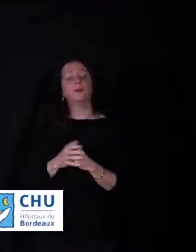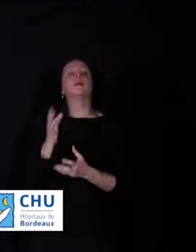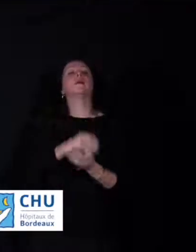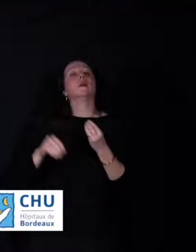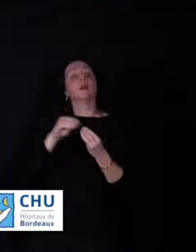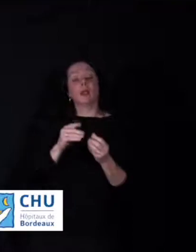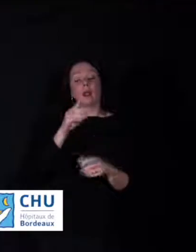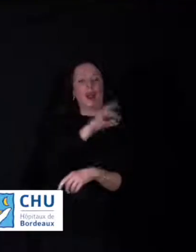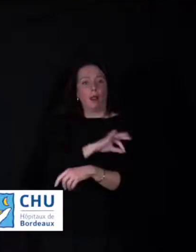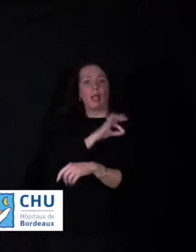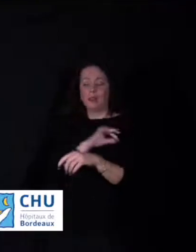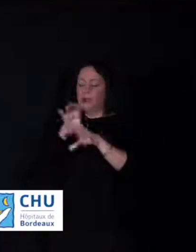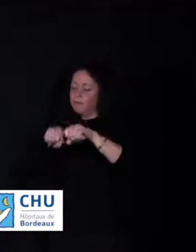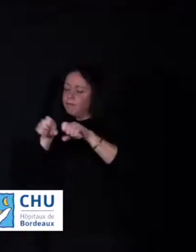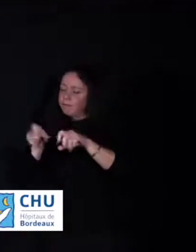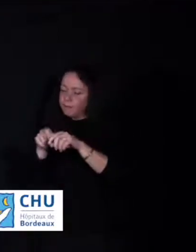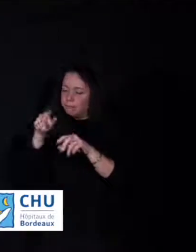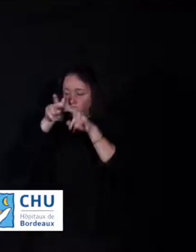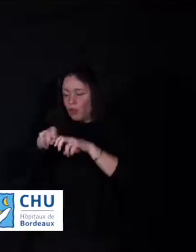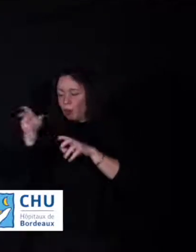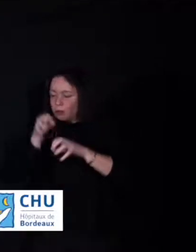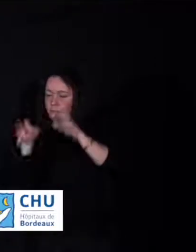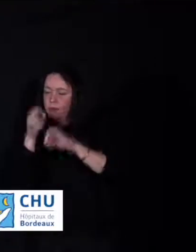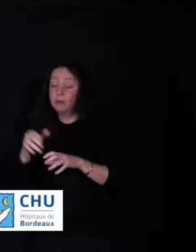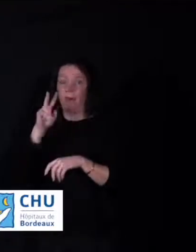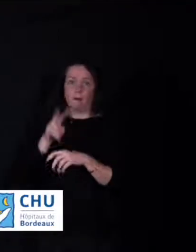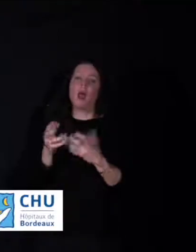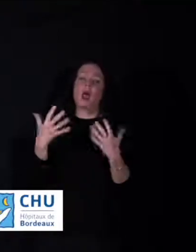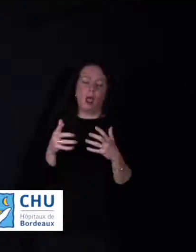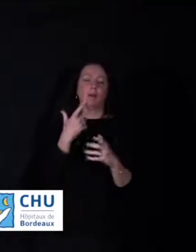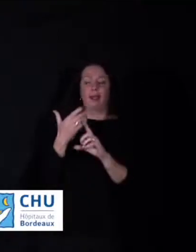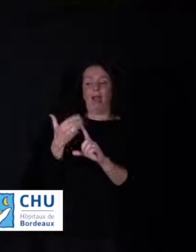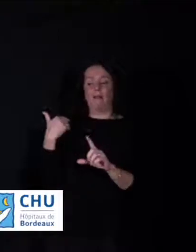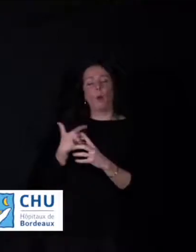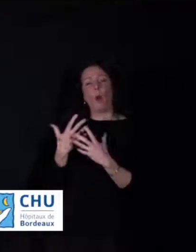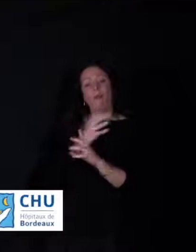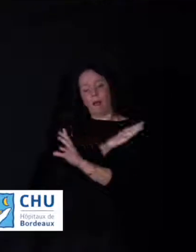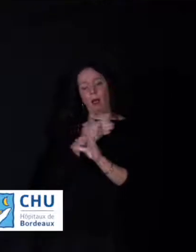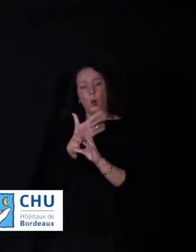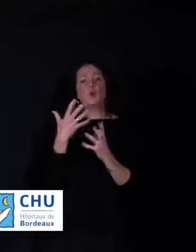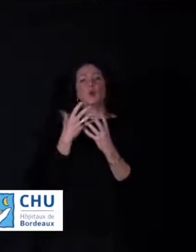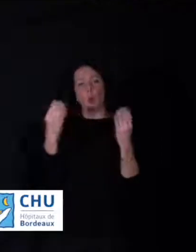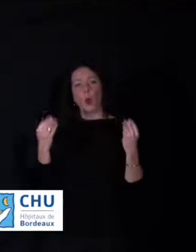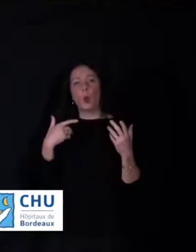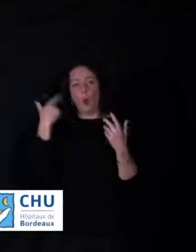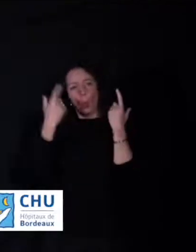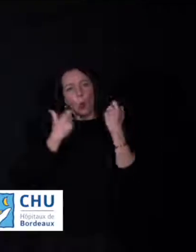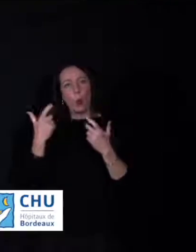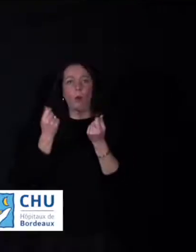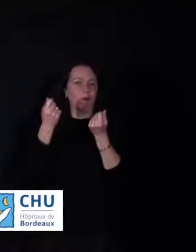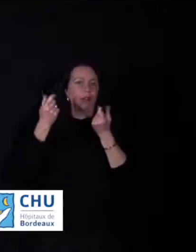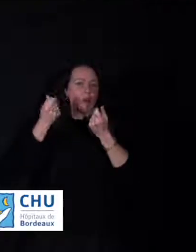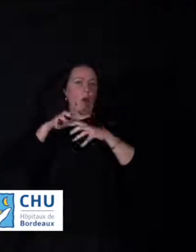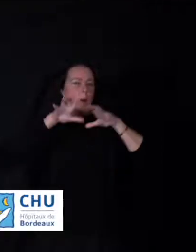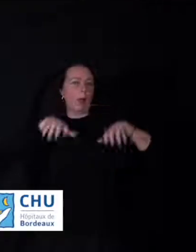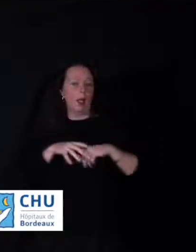développer un vaccin, bon, ça tout le monde le dit, c'est vrai que c'est beaucoup de coûts, et on le verra après, pour après une